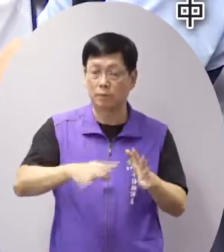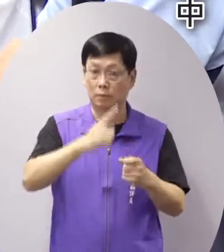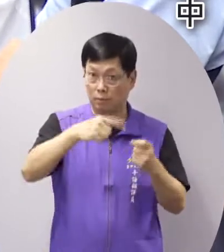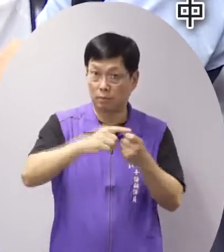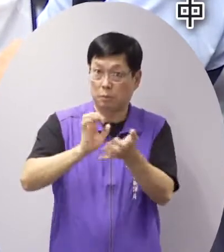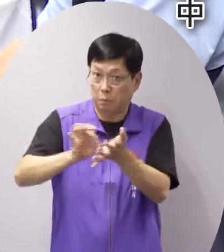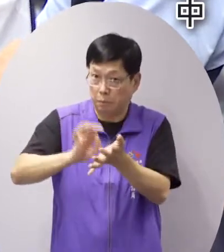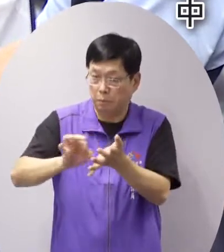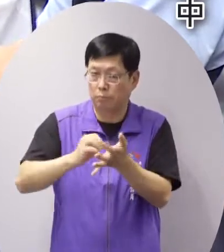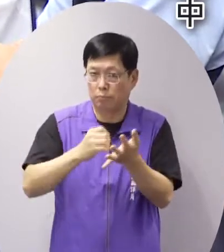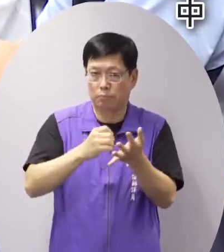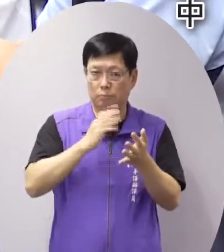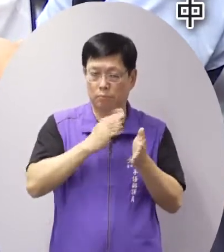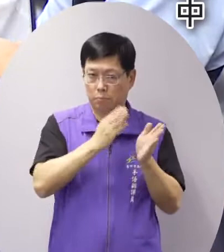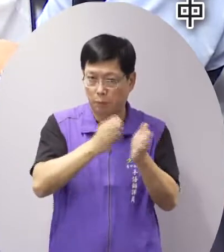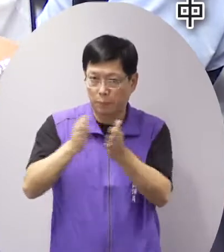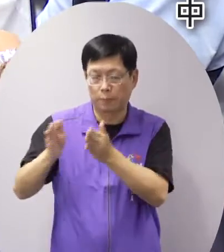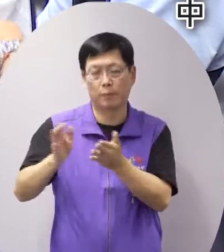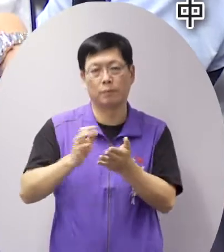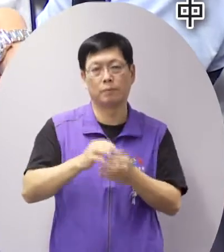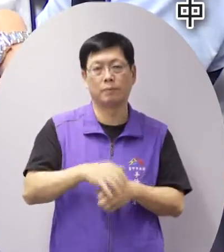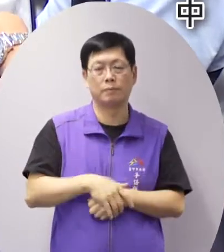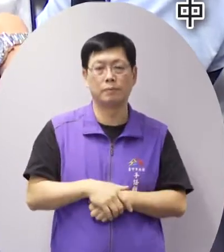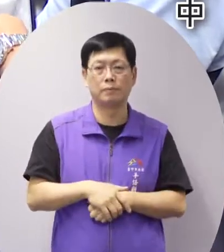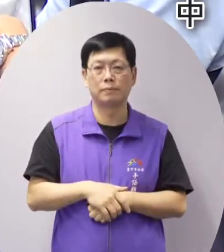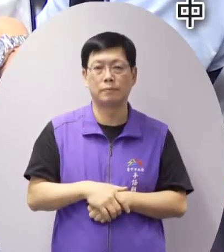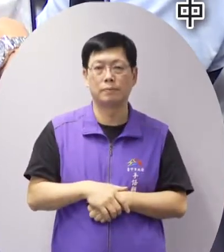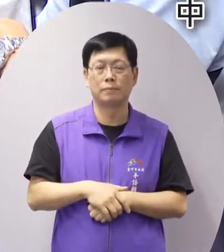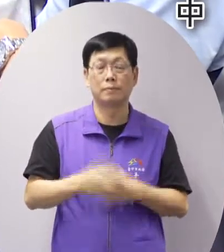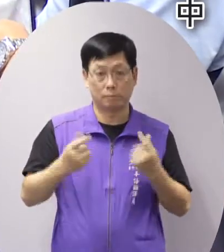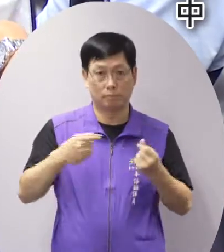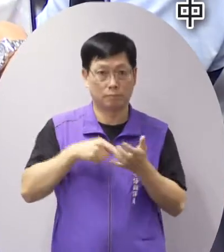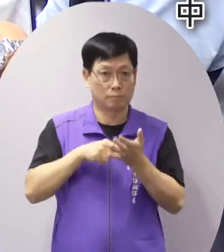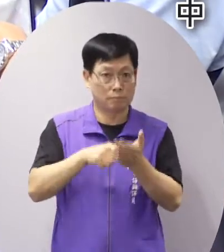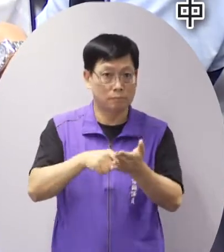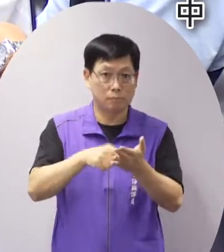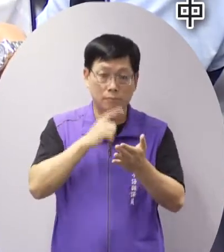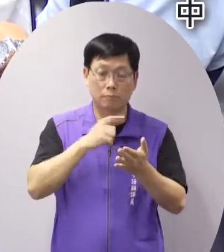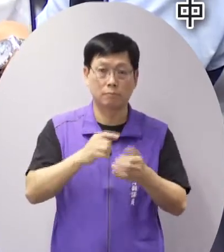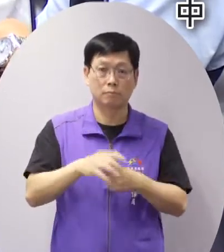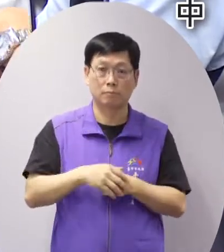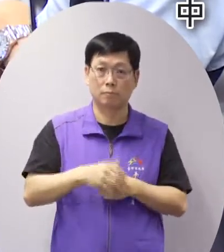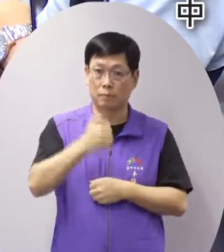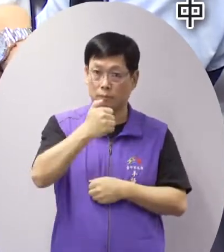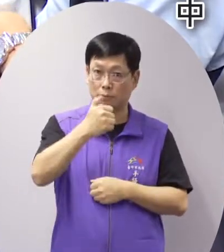分主要的项目哈，那也是编的同额的